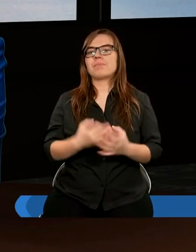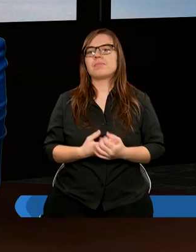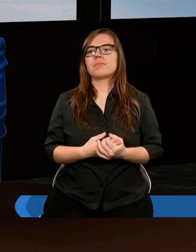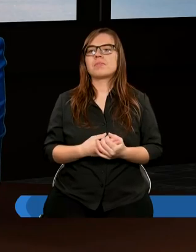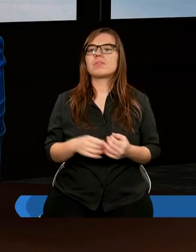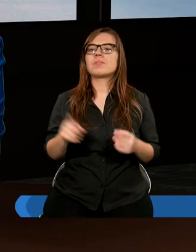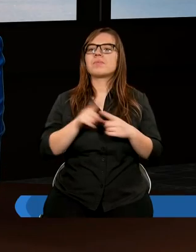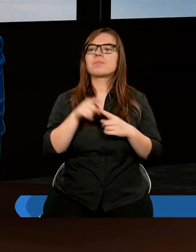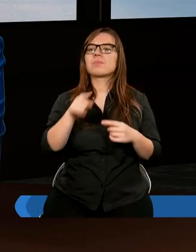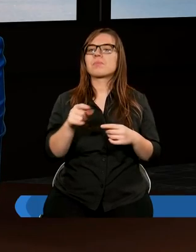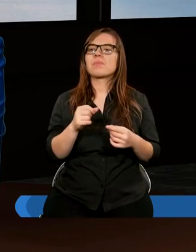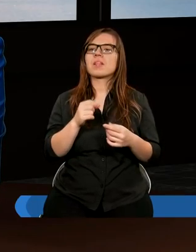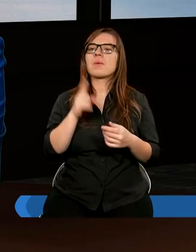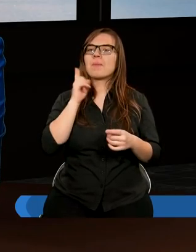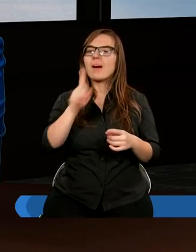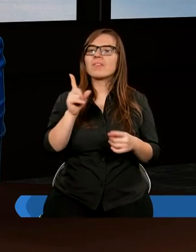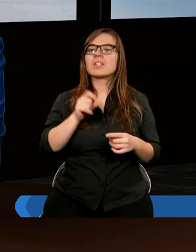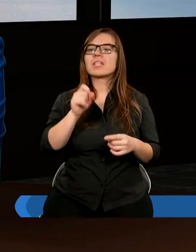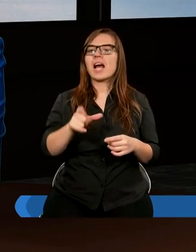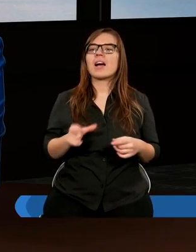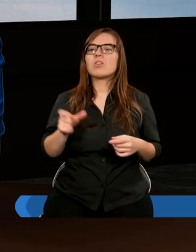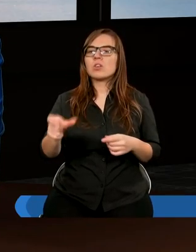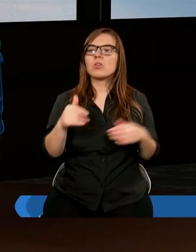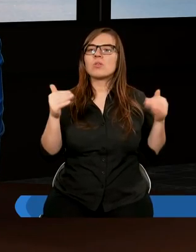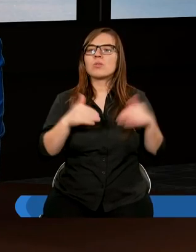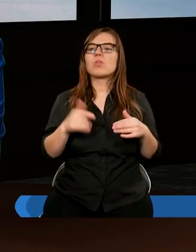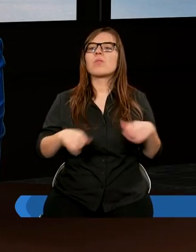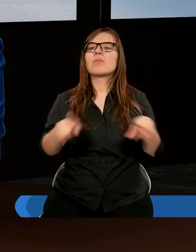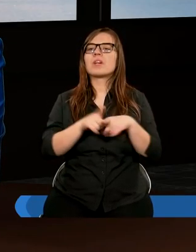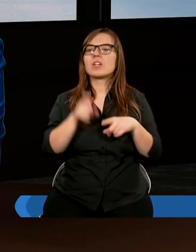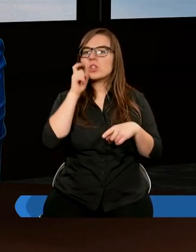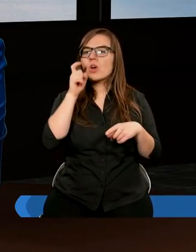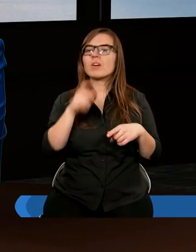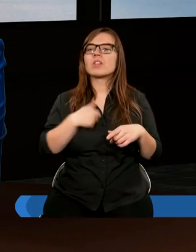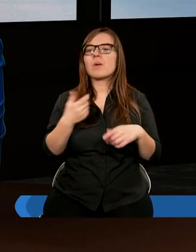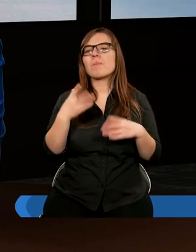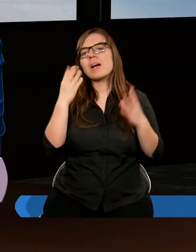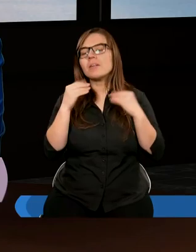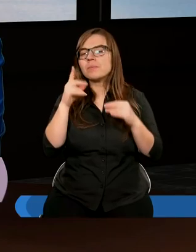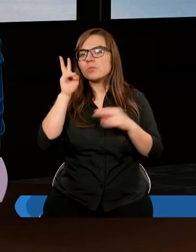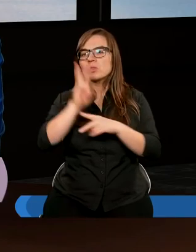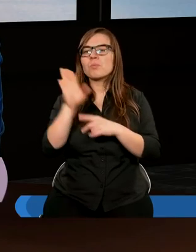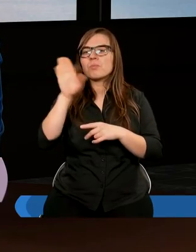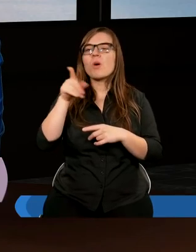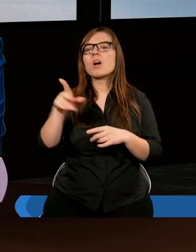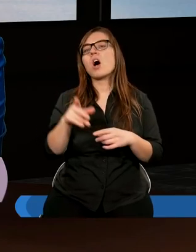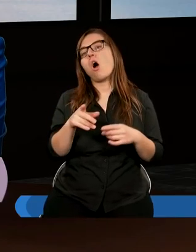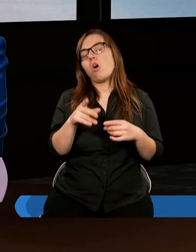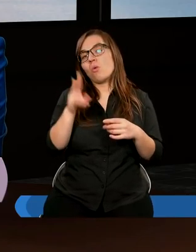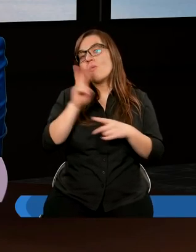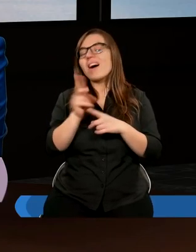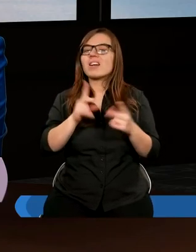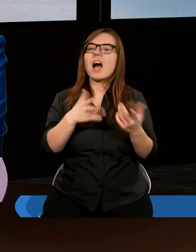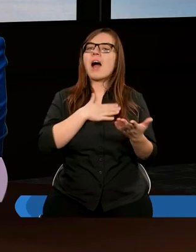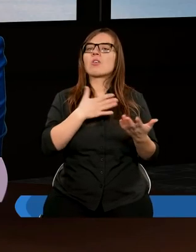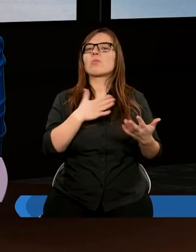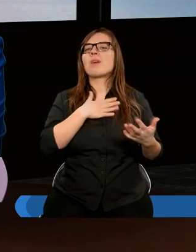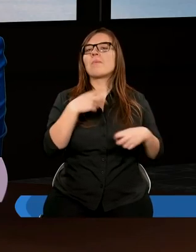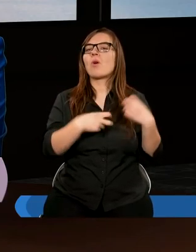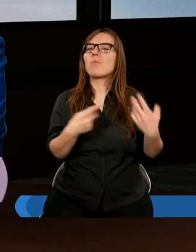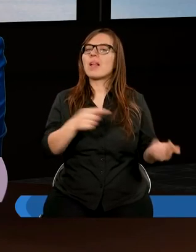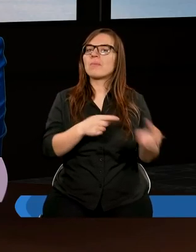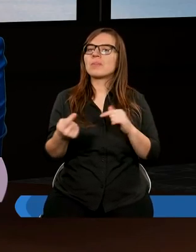Czasami może być wręcz odwrotnie, że taki dług może motywować człowieka, żeby naprawdę trzymał się Boga, bo ma problemy. Właśnie